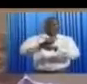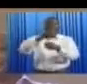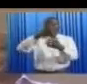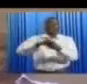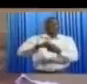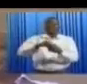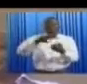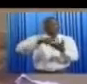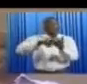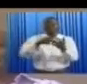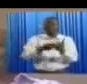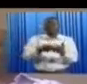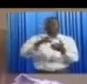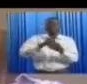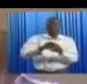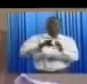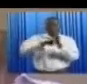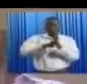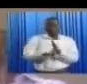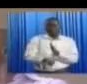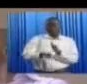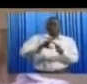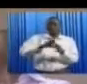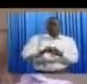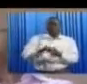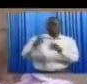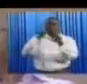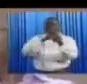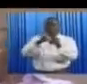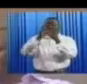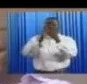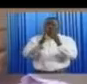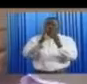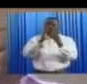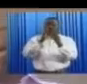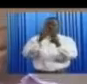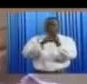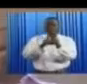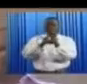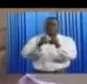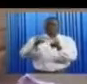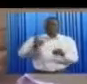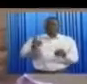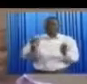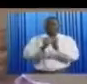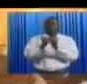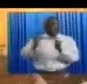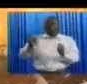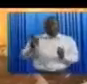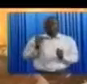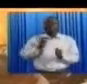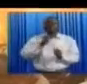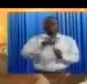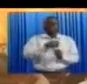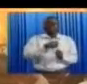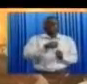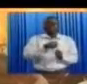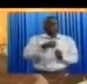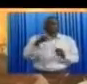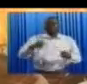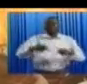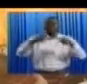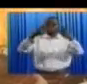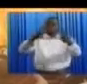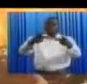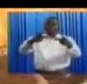dans le sens de la réduction. Donc c'est surtout un but d'éducation et de sensibilisation que nous voulons avec ces acteurs-là. Des propositions innovantes